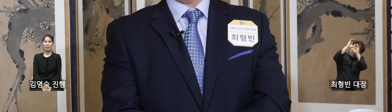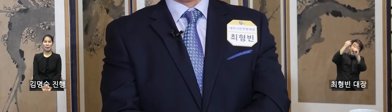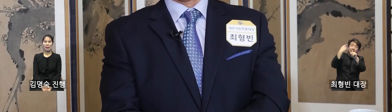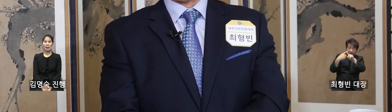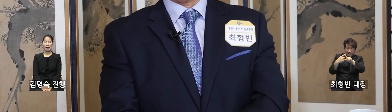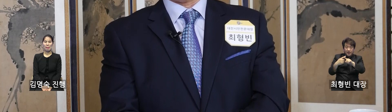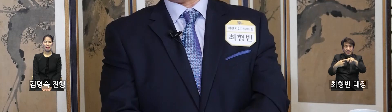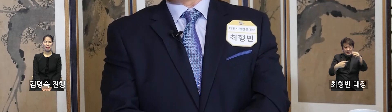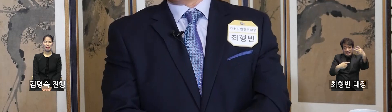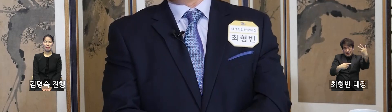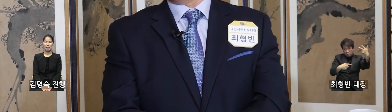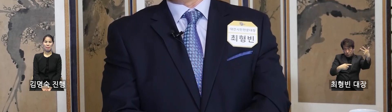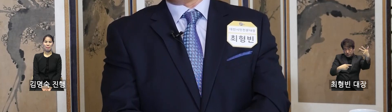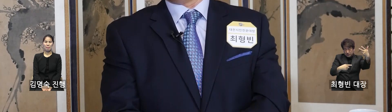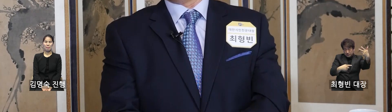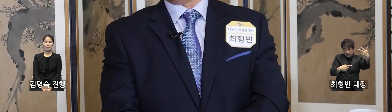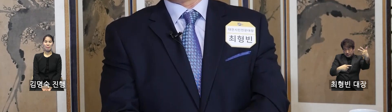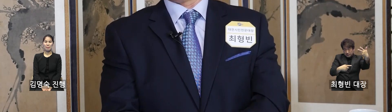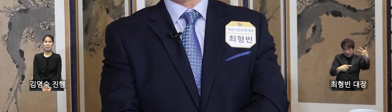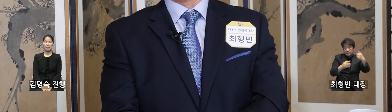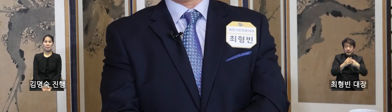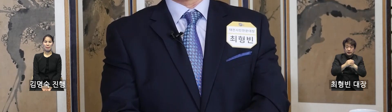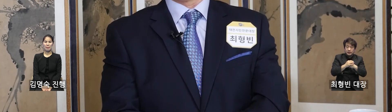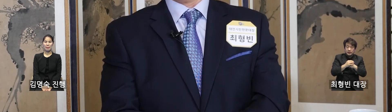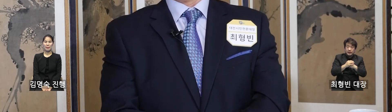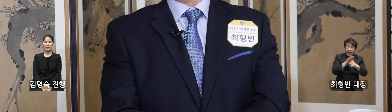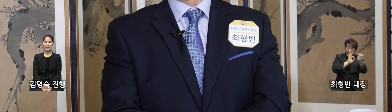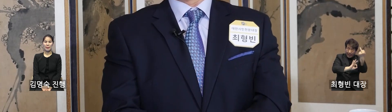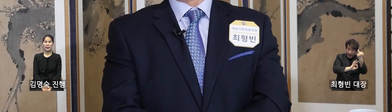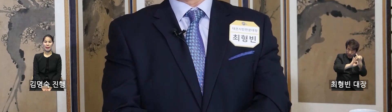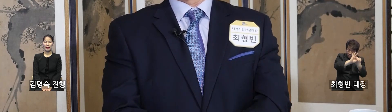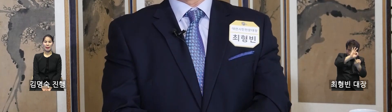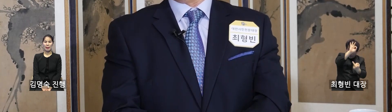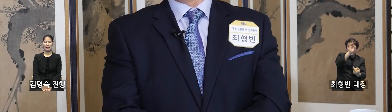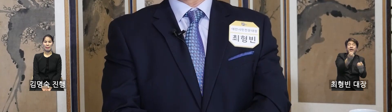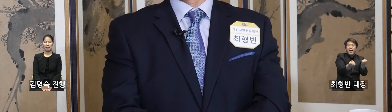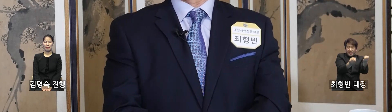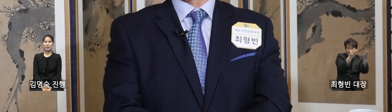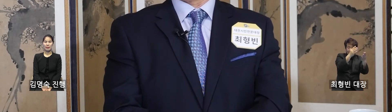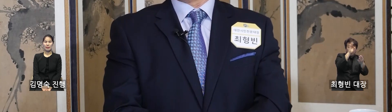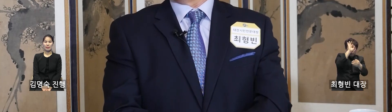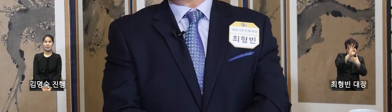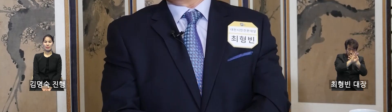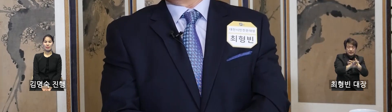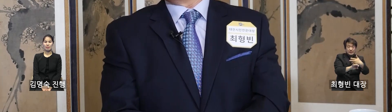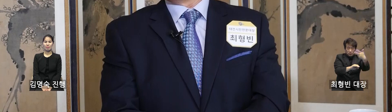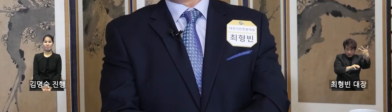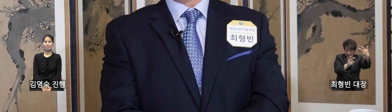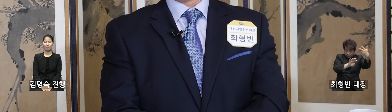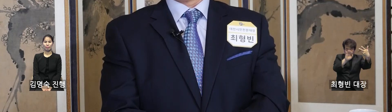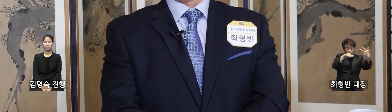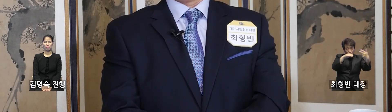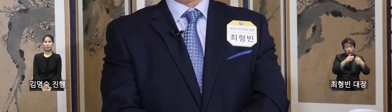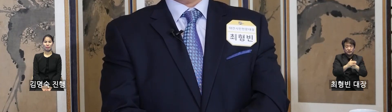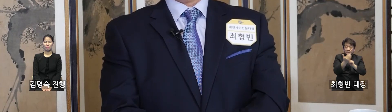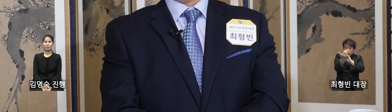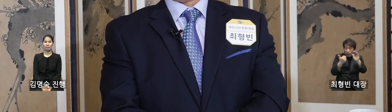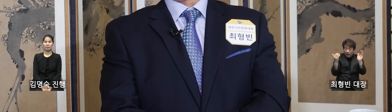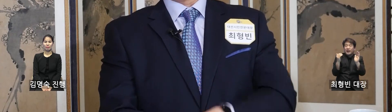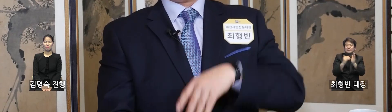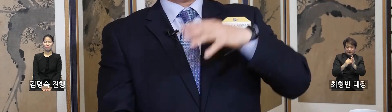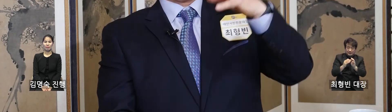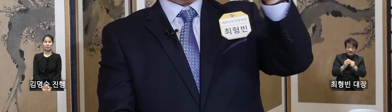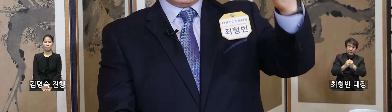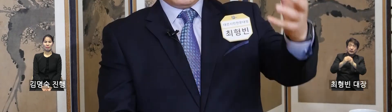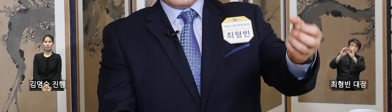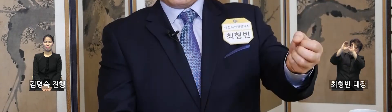7시 45 통해 이제 우리가 해돋이 행사가 보면 해도 일출 시간이 7시 1 40분경 이 되요 그 점까지 이제